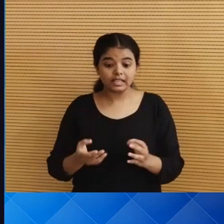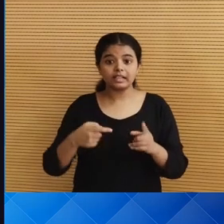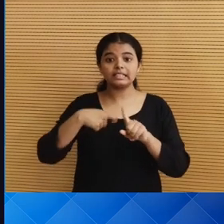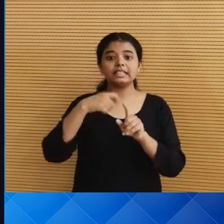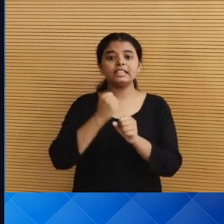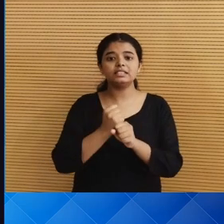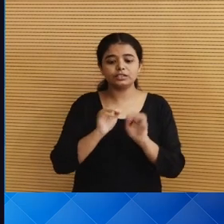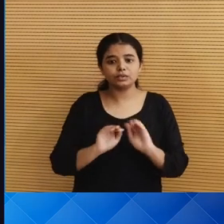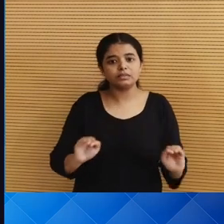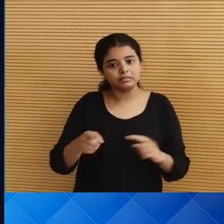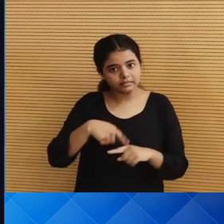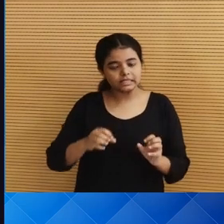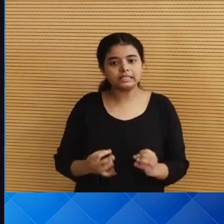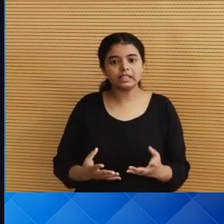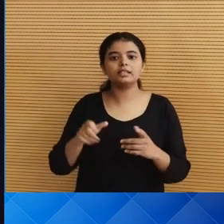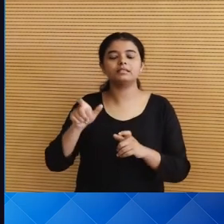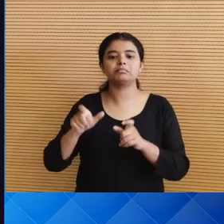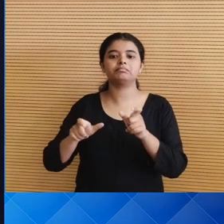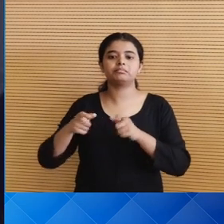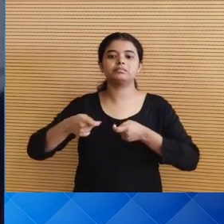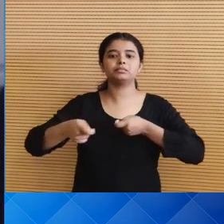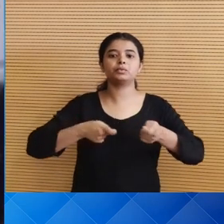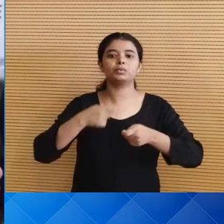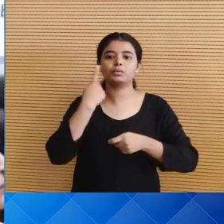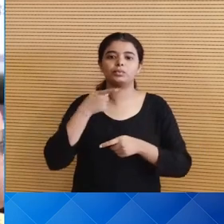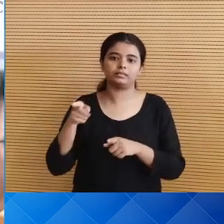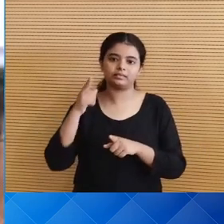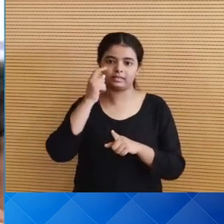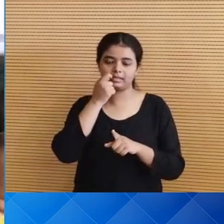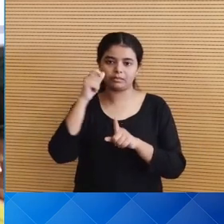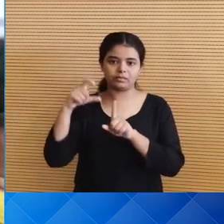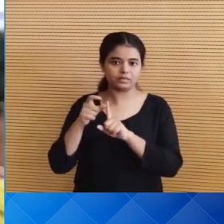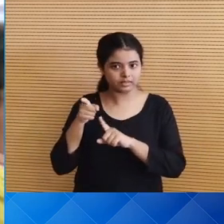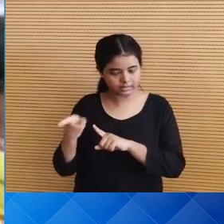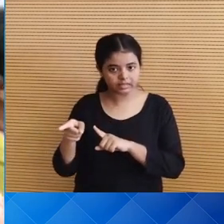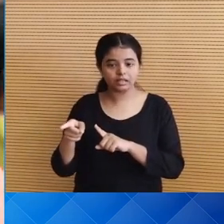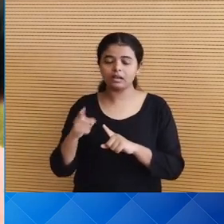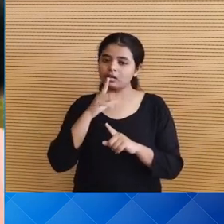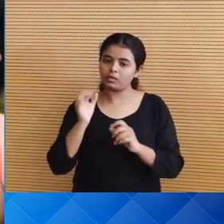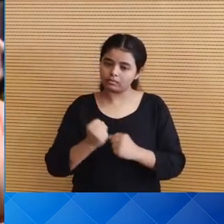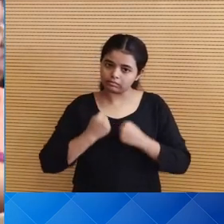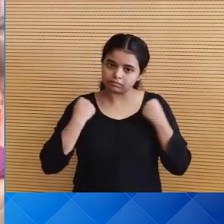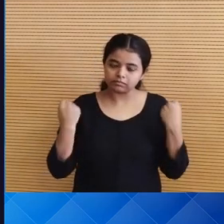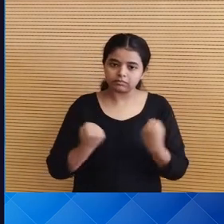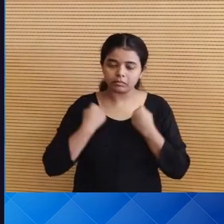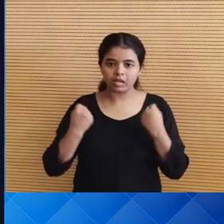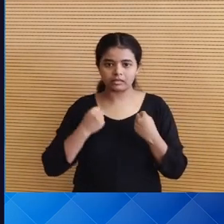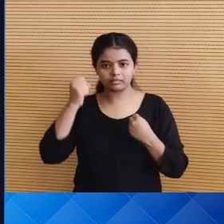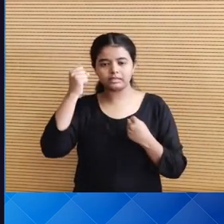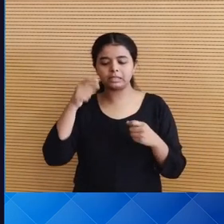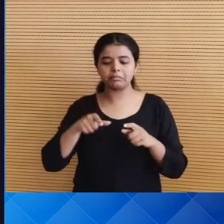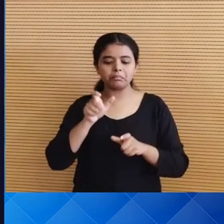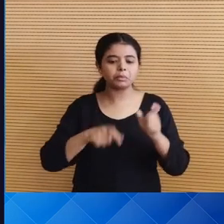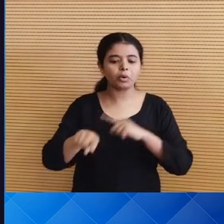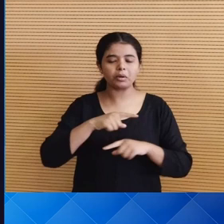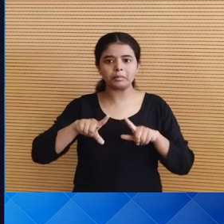गाइडेंस के नीचे, सुपरविजन के नीचे, सर ने इतने घंटे इस पर बिताए हैं NCF के ऊपर ब्रेनस्टॉर्मिंग करने में, हमको